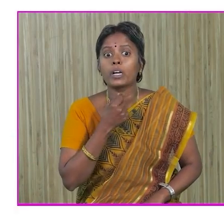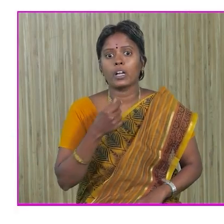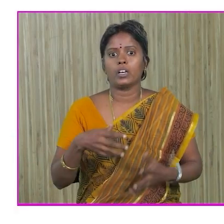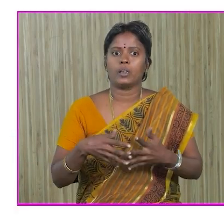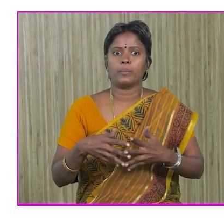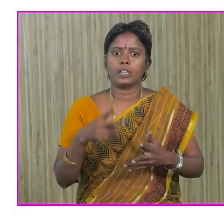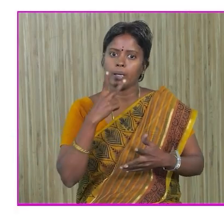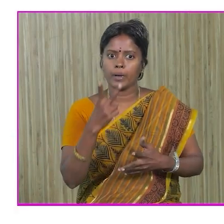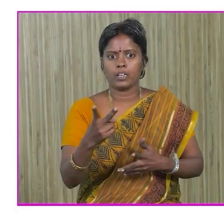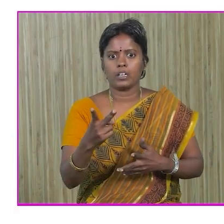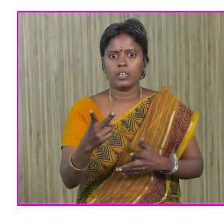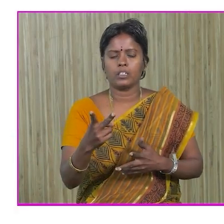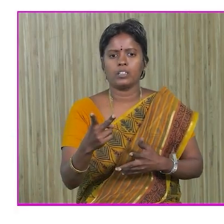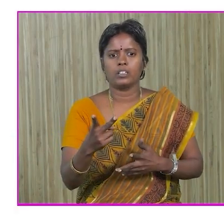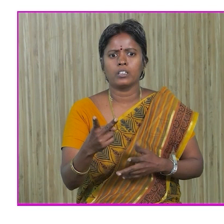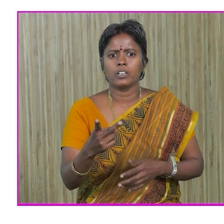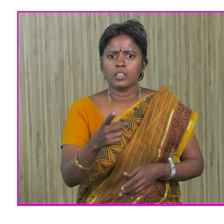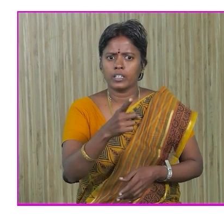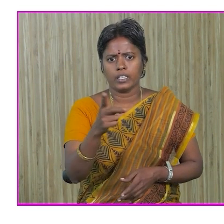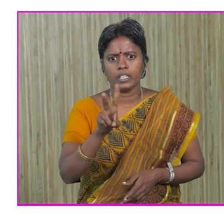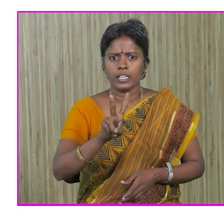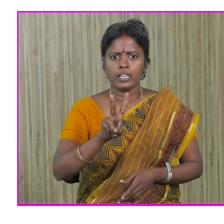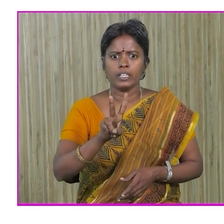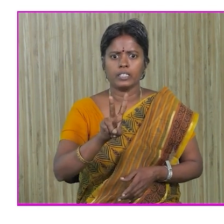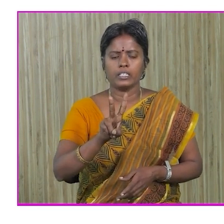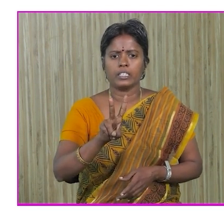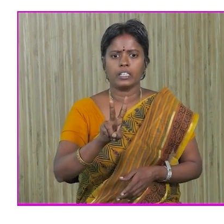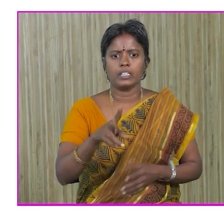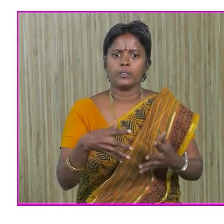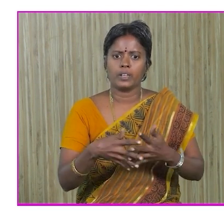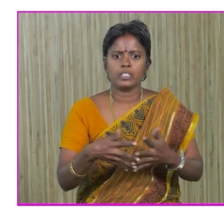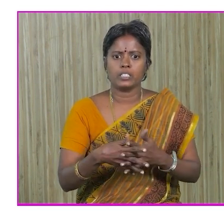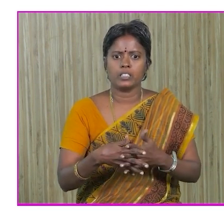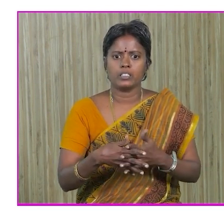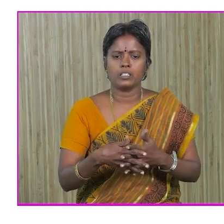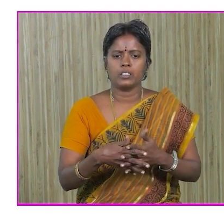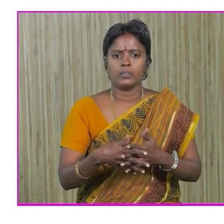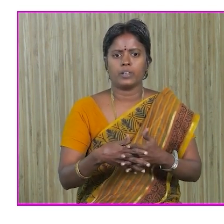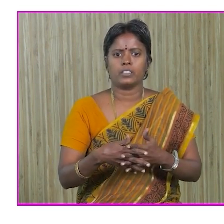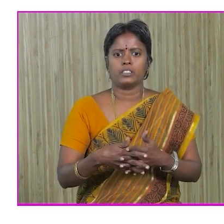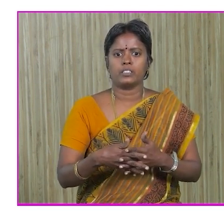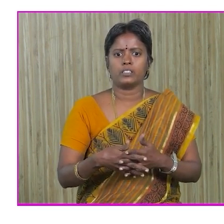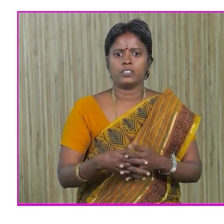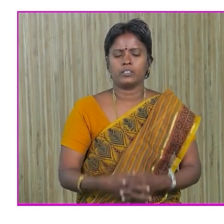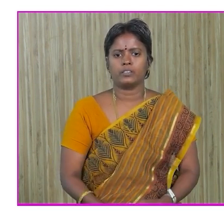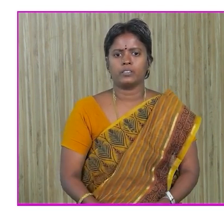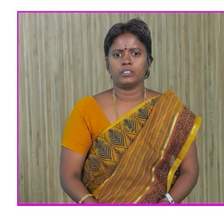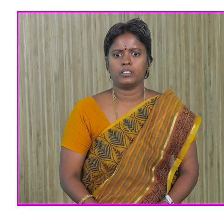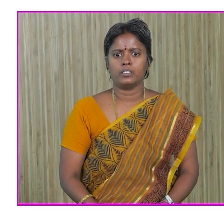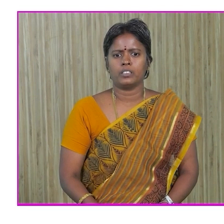ஒரு வகுப்பில் இரண்டு மாணவர்கள் இருக்காங்க. அவங்களுக்கு ரெண்டு பேரும் பயங்கர ஒருத்தர் மேலே ஒருத்தர் பாசமாக